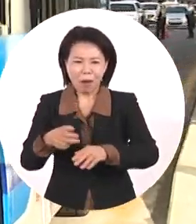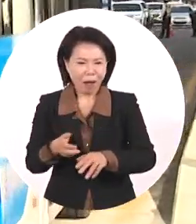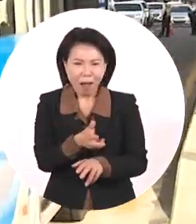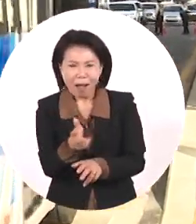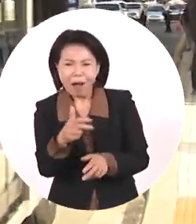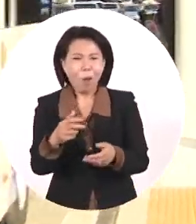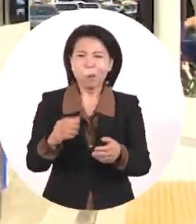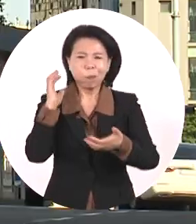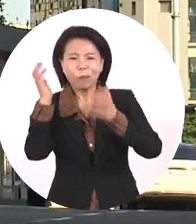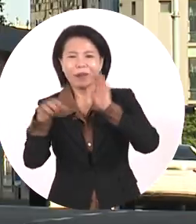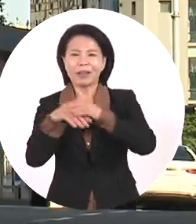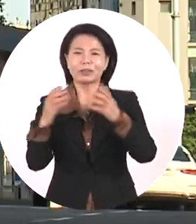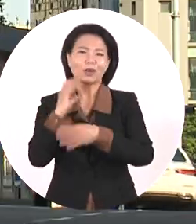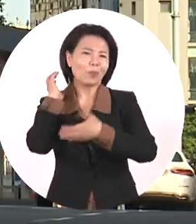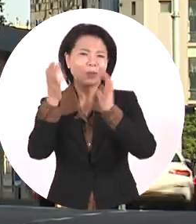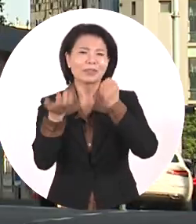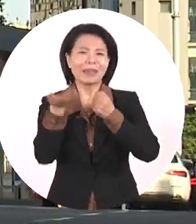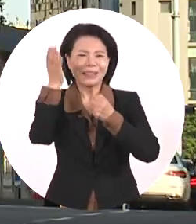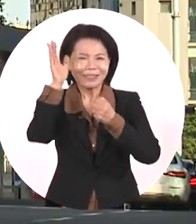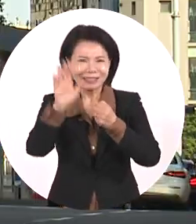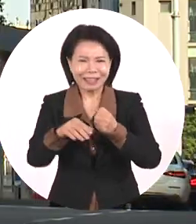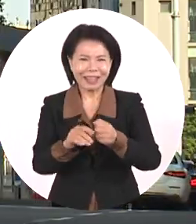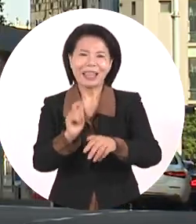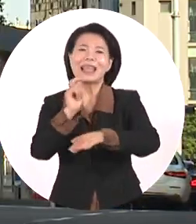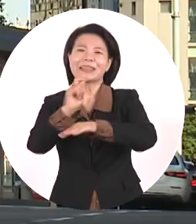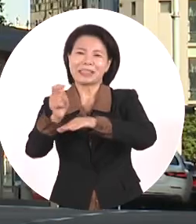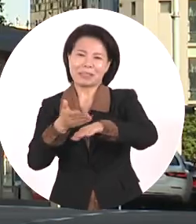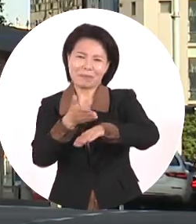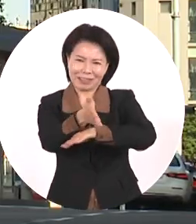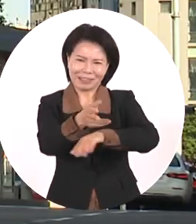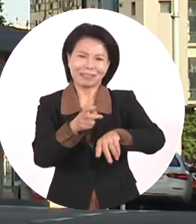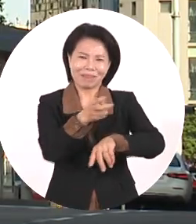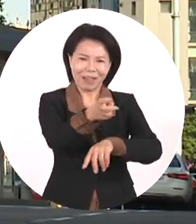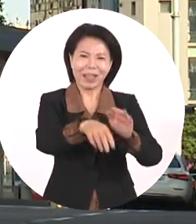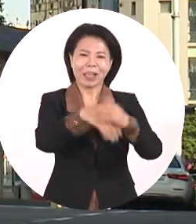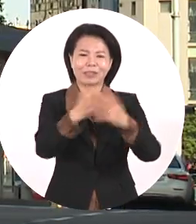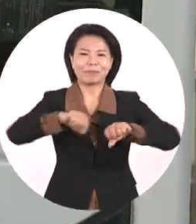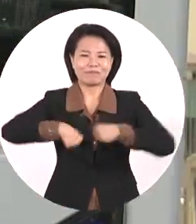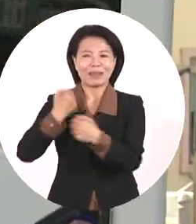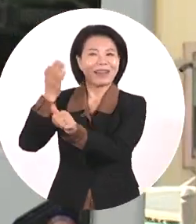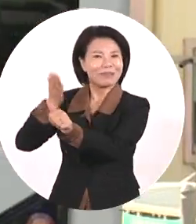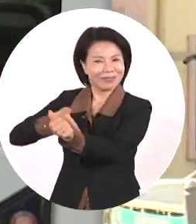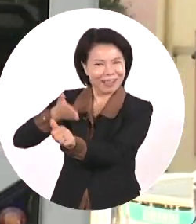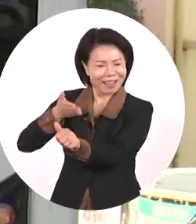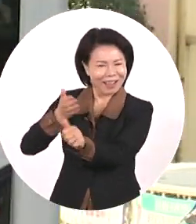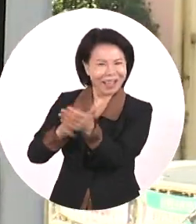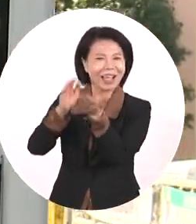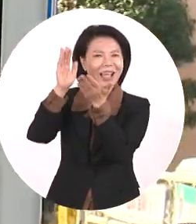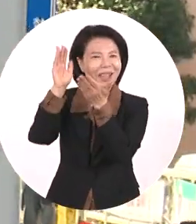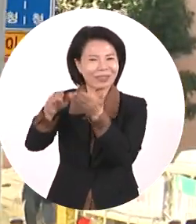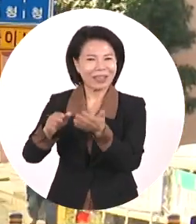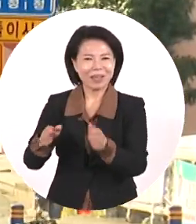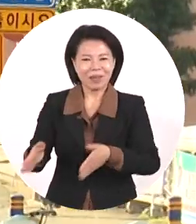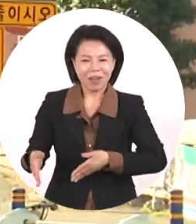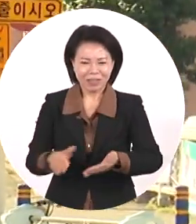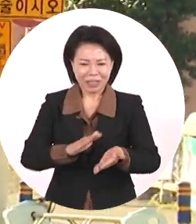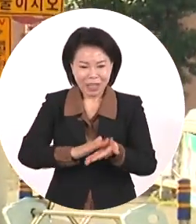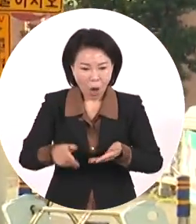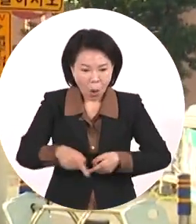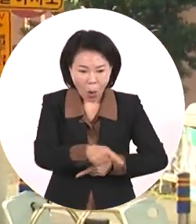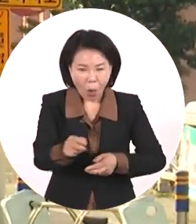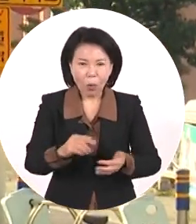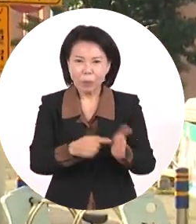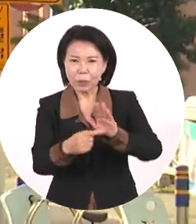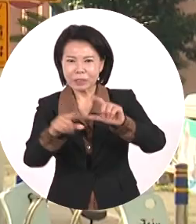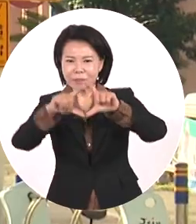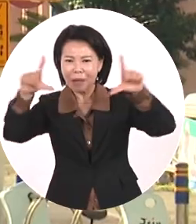인한 혼선이 발생해 제주도는 버스, 택시업체의 정차 구간 준수를 요청하고 노면 표시와 차로